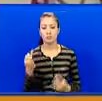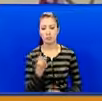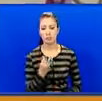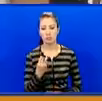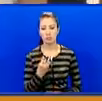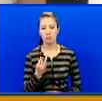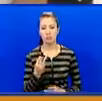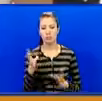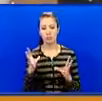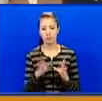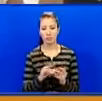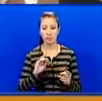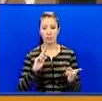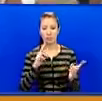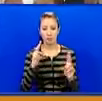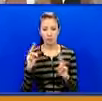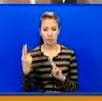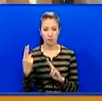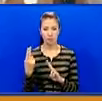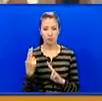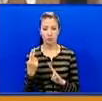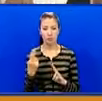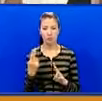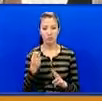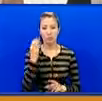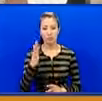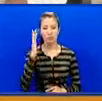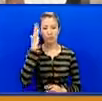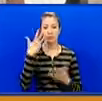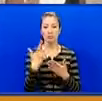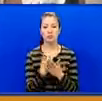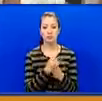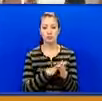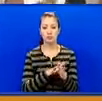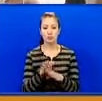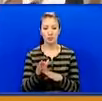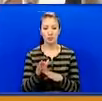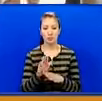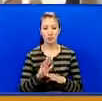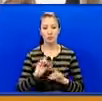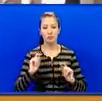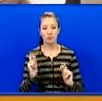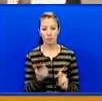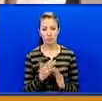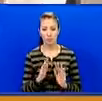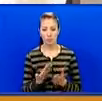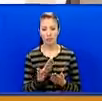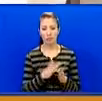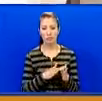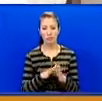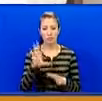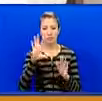биледі. Жалпы біз осы алға қойған мақсатымыз орындалды. Яғни біз аз да болса да үлесімізді қостық, бүгінгі шараны жоғарғы